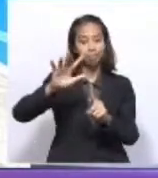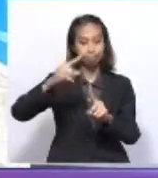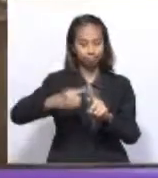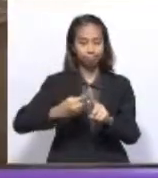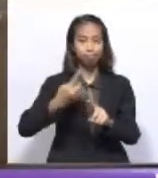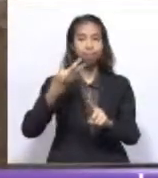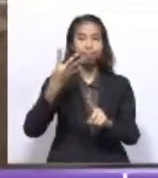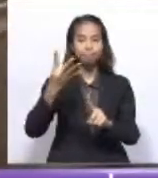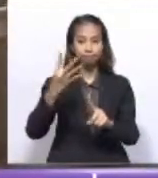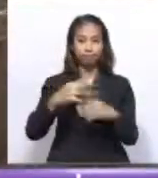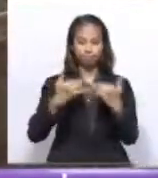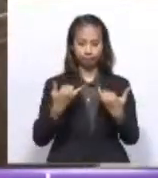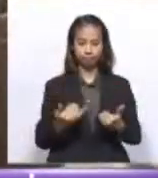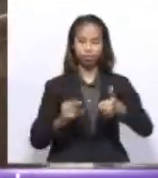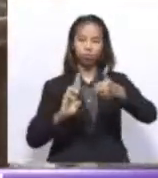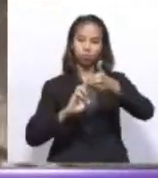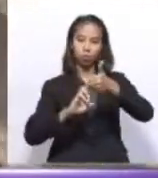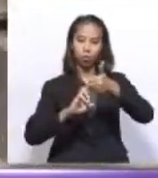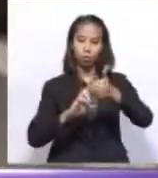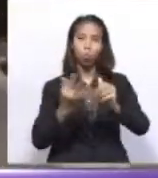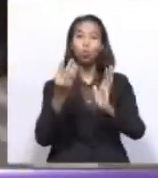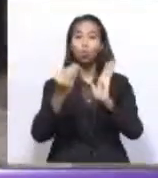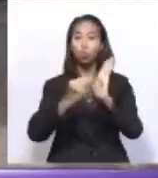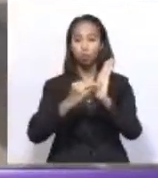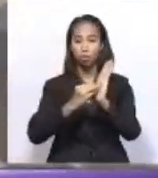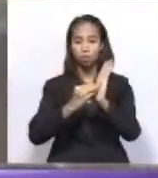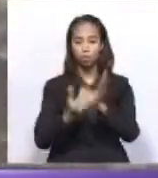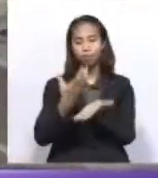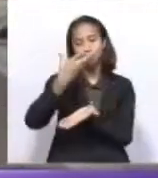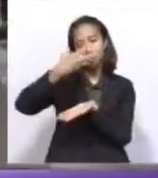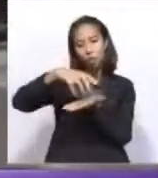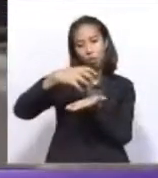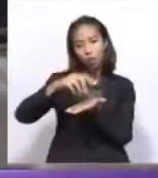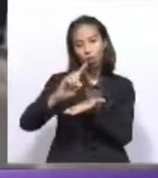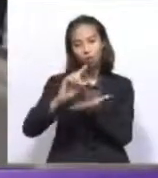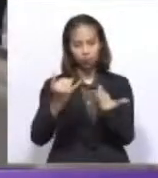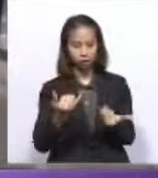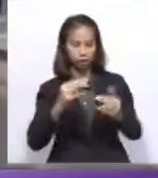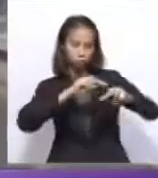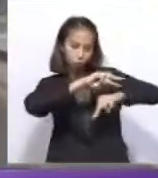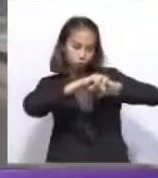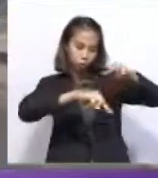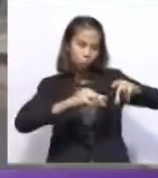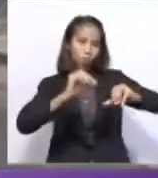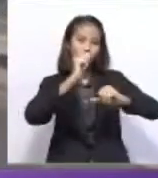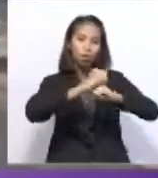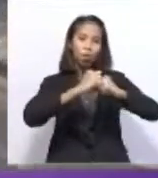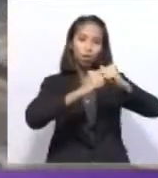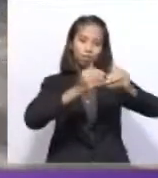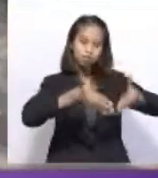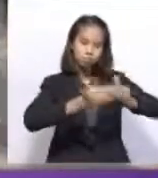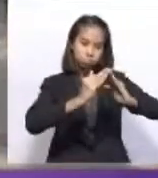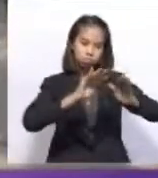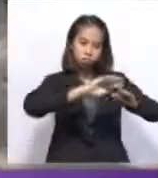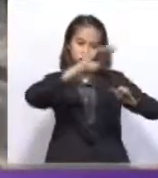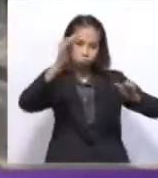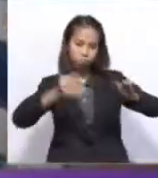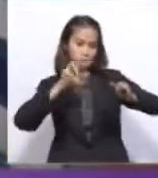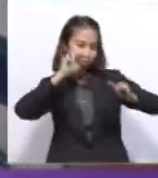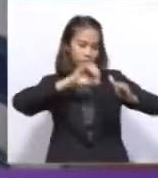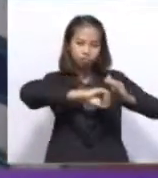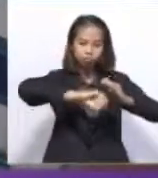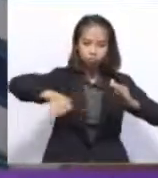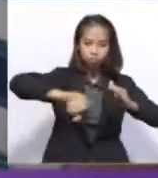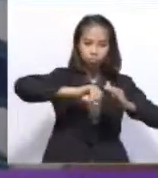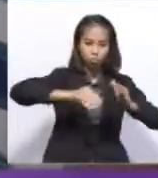จักรพันธ์ผิวงามรองผู้ว่าราชการกรุงเทพมหานครเปิดเผยภายหลังตรวจโครงการก่อสร้างอุโมงค์ระบายน้ำใต้คลองบางซื่อจ